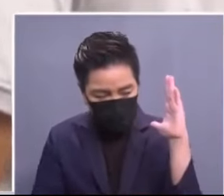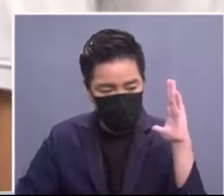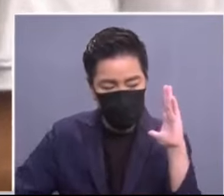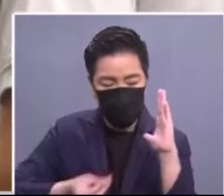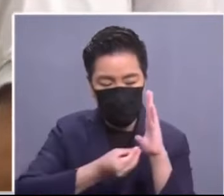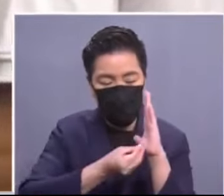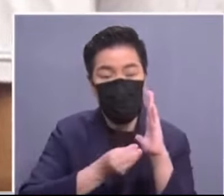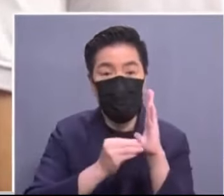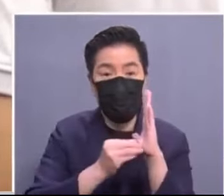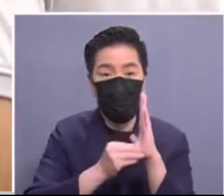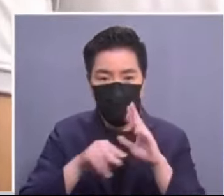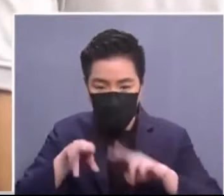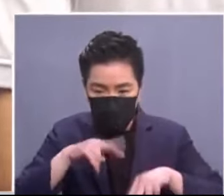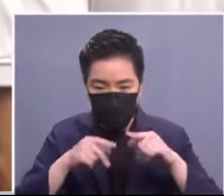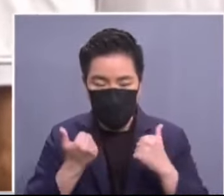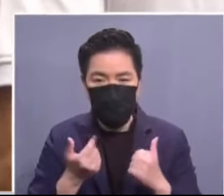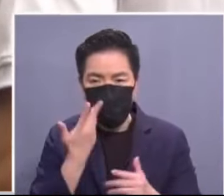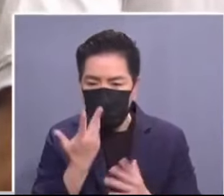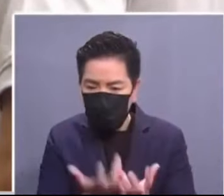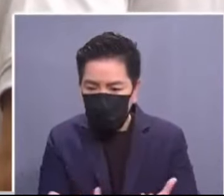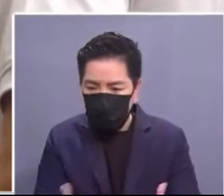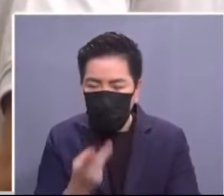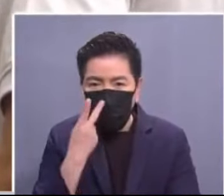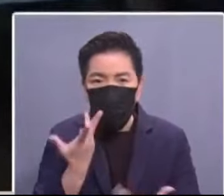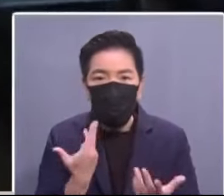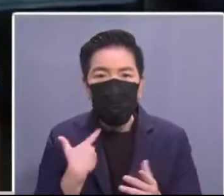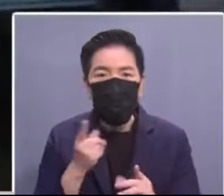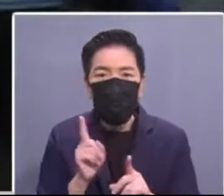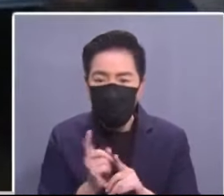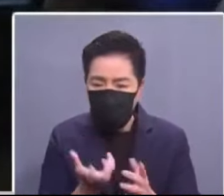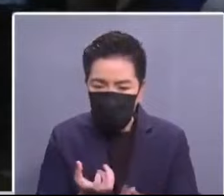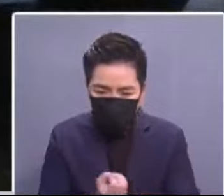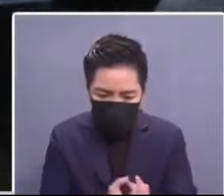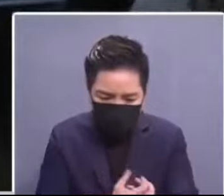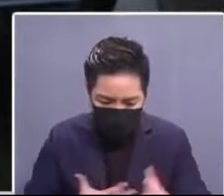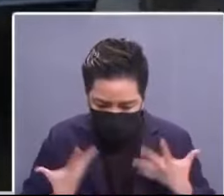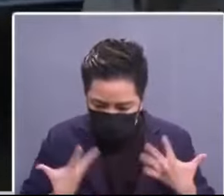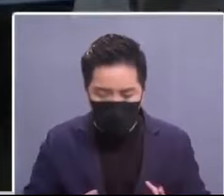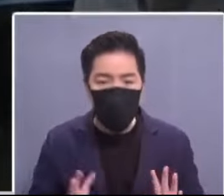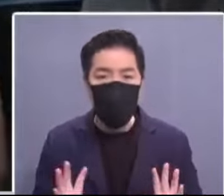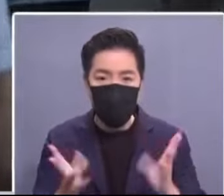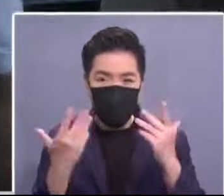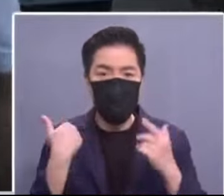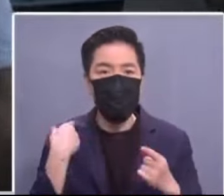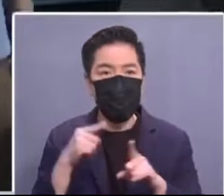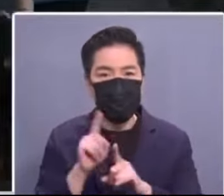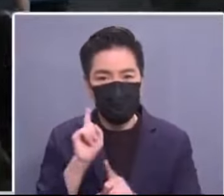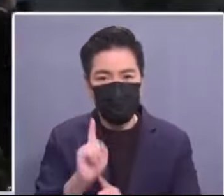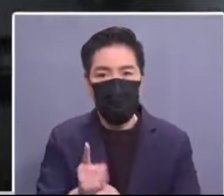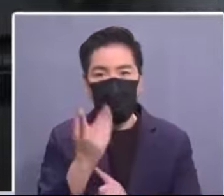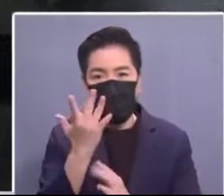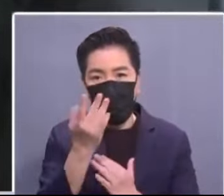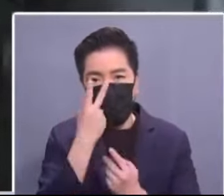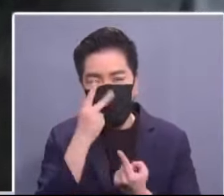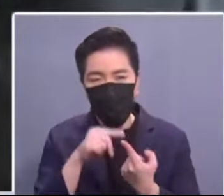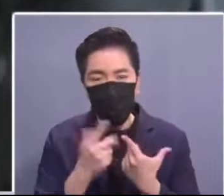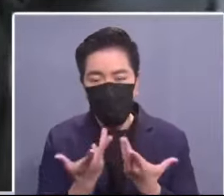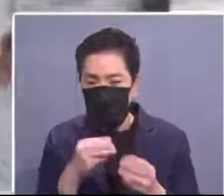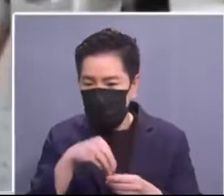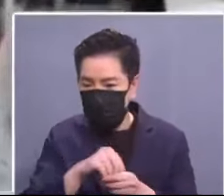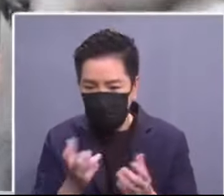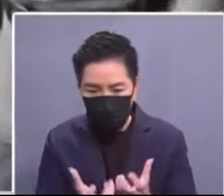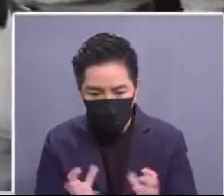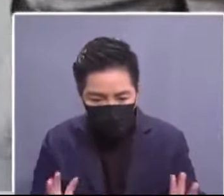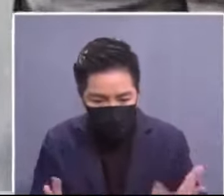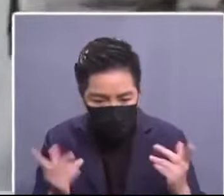และจากการตรวจสิ่งของของผู้ตายก็พบว่ามีเครื่องประดับบางชิ้นหายไปด้วยซึ่งก็ต้องดูนะคะว่าอยู่ที่ไหนอย่